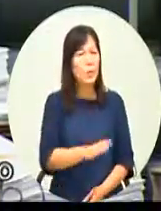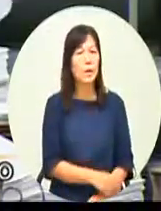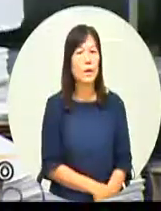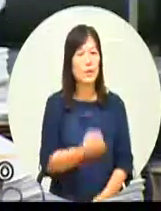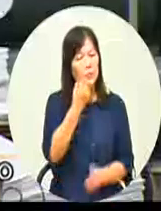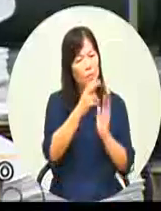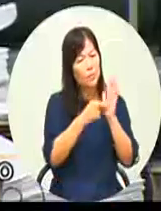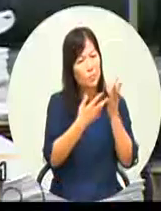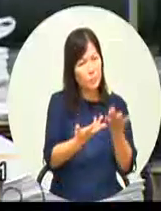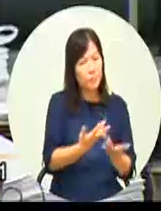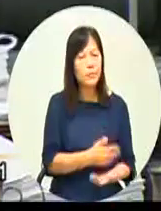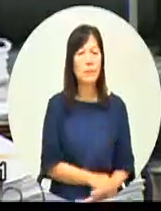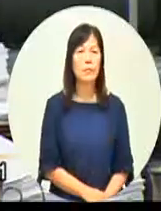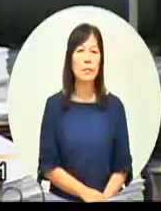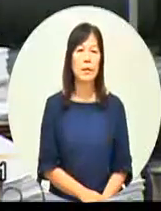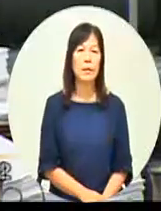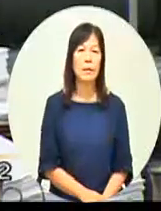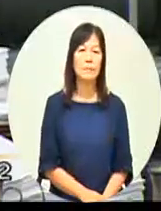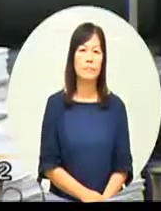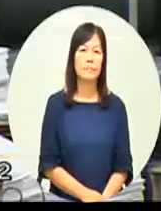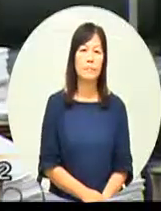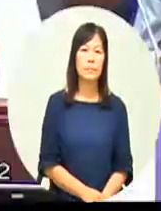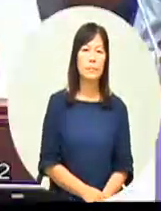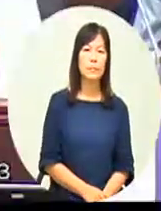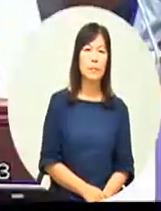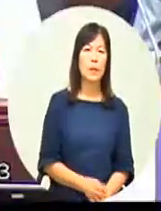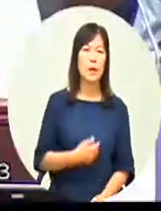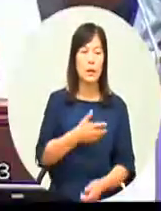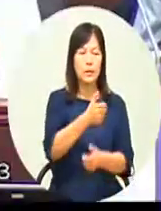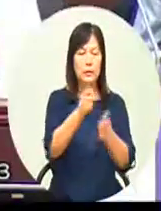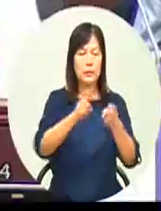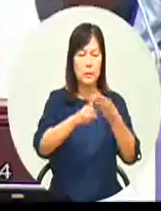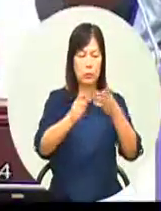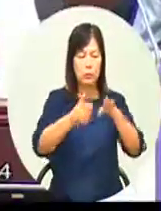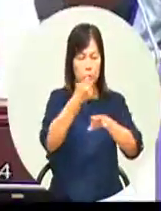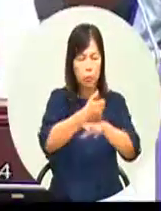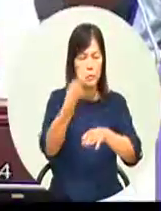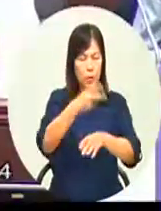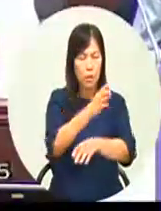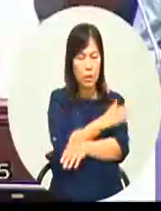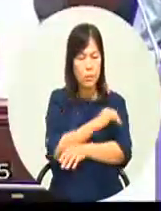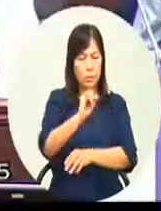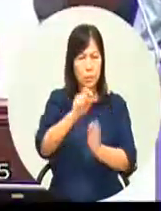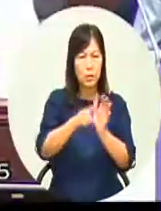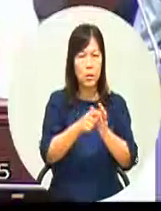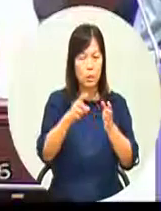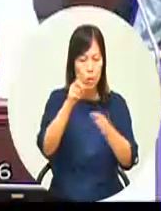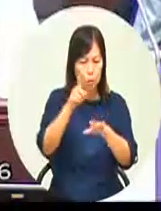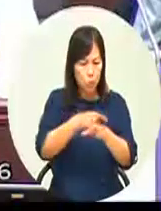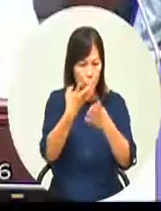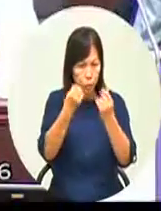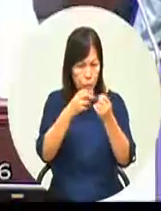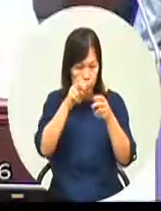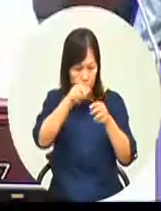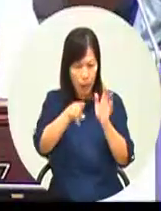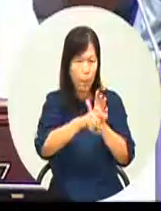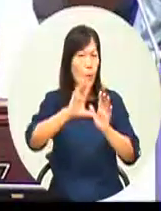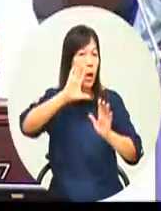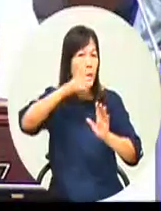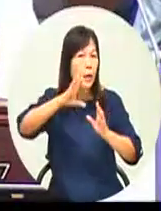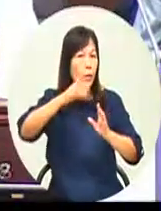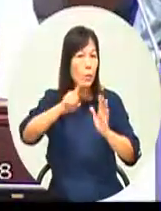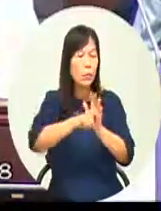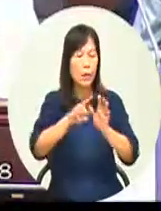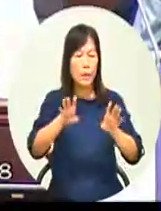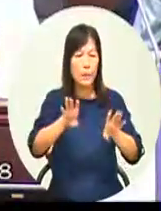说一下吗？ 观光局郑局长，请答。 好，谢谢主席，谢谢陈议员。那如果从数据上来看，泰国因为它